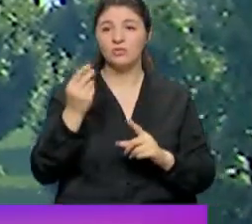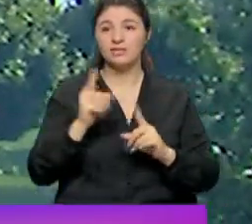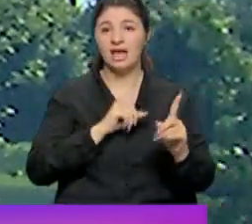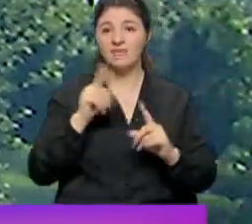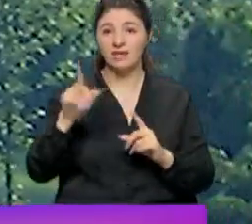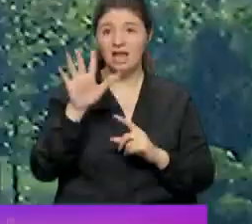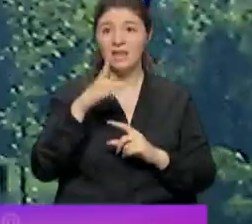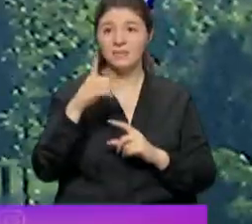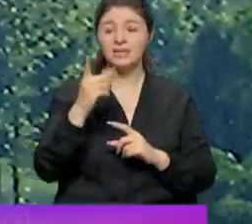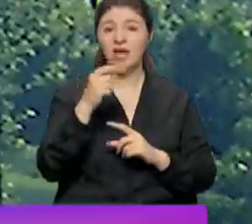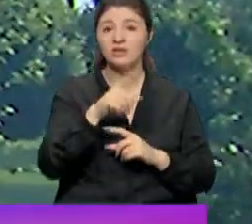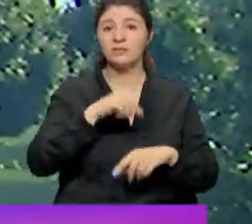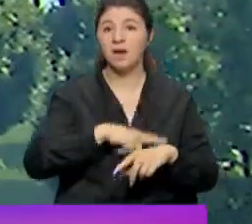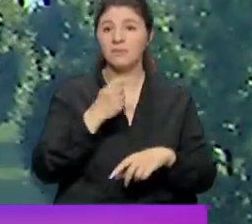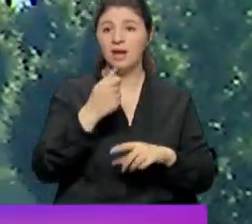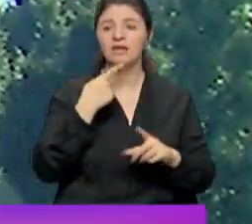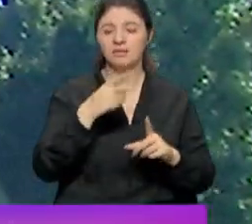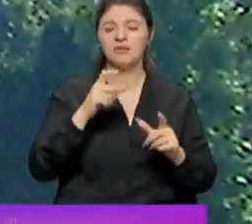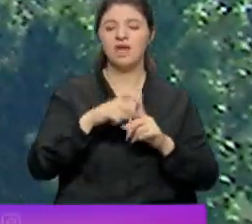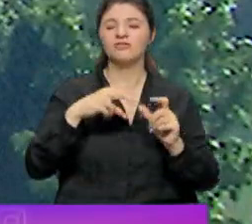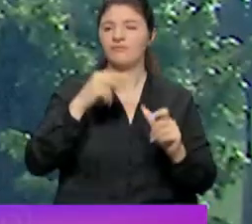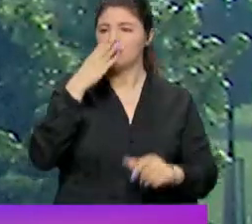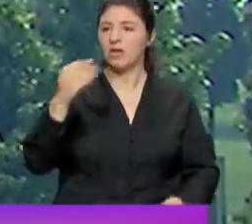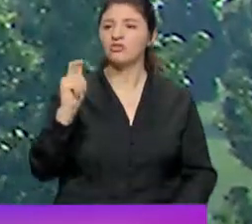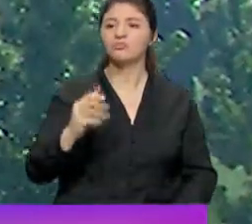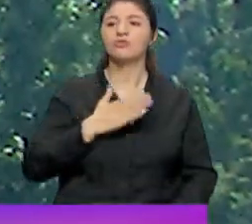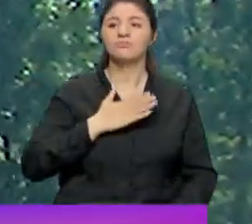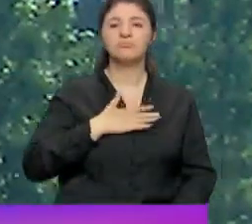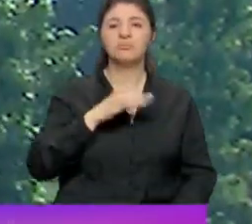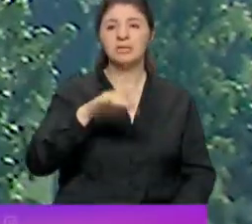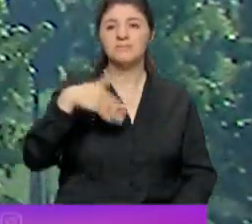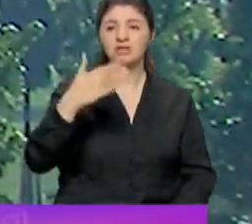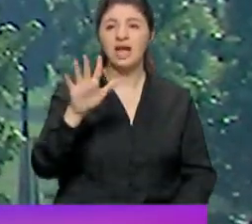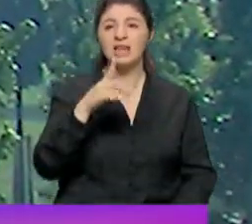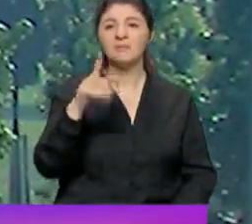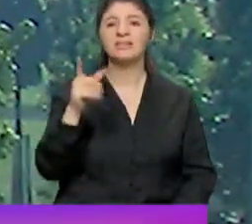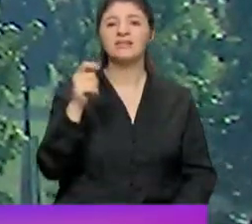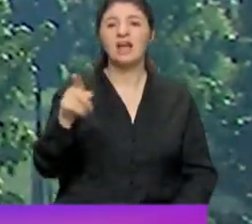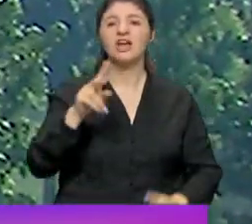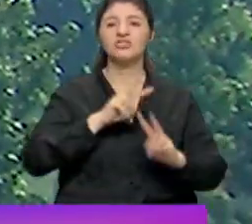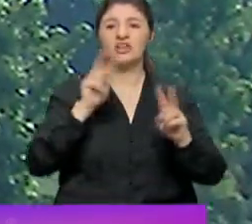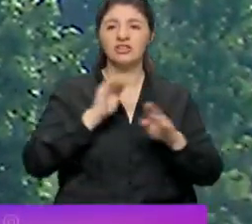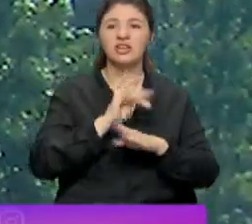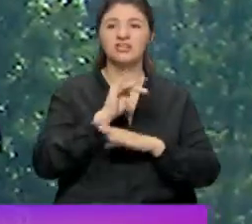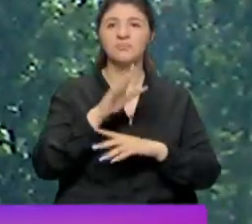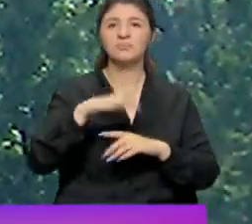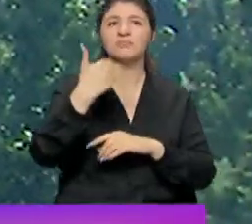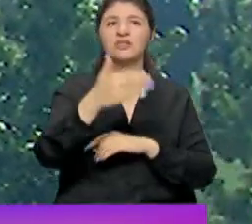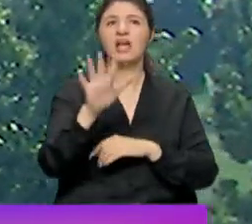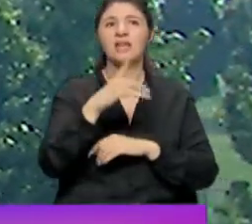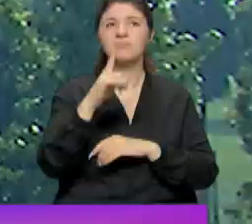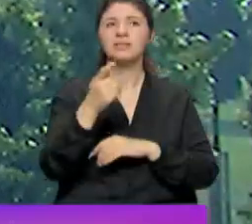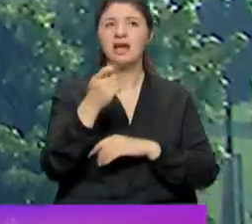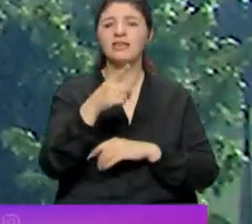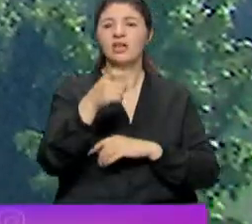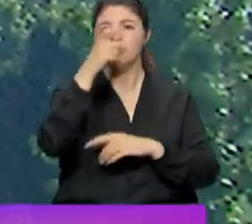olduğum bir davadan 50 bin lira o zaman ki para dedim ki Darüşşafaka'ya başlayın bir başkasına 50 bin lira Çağdaş yaşamı bir başkası